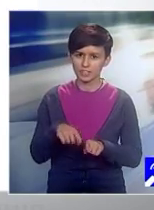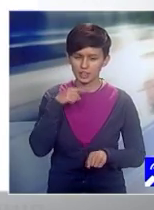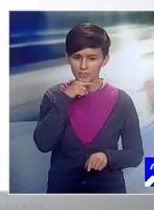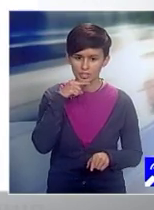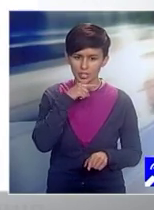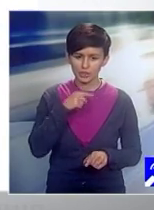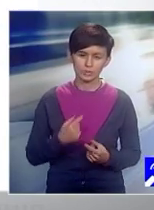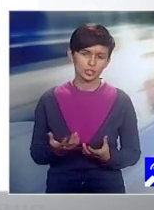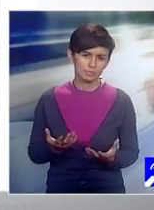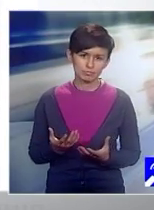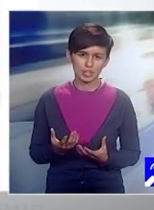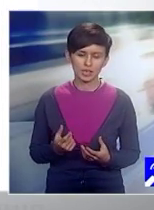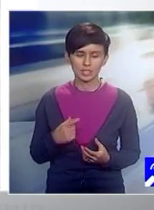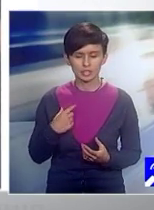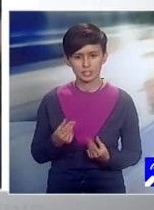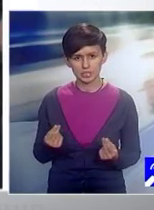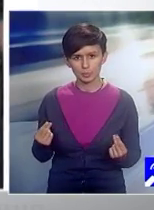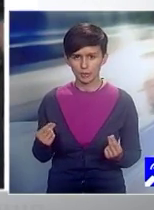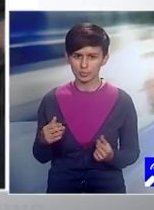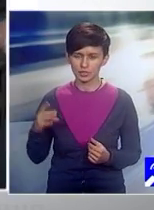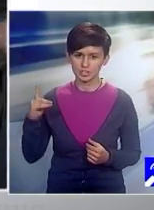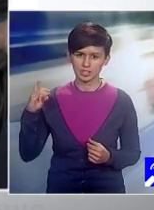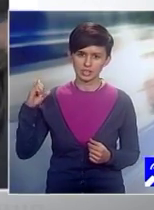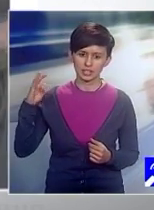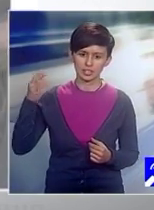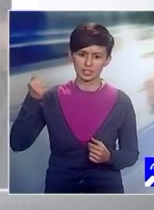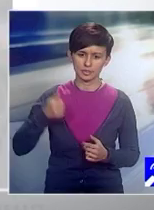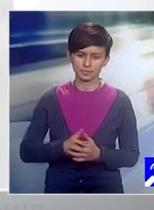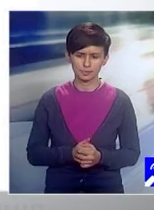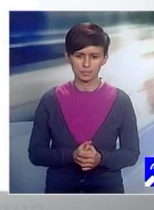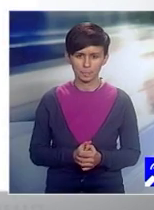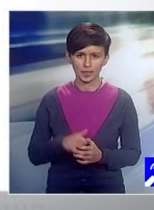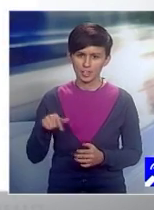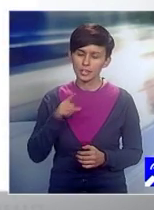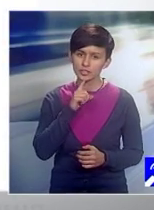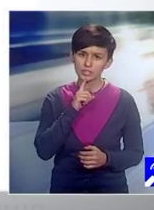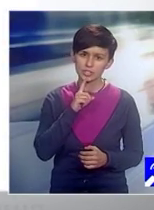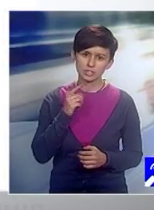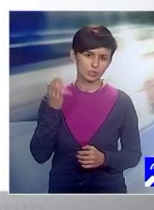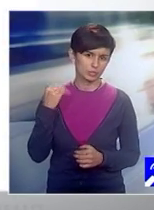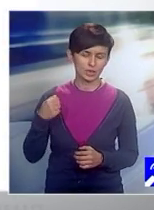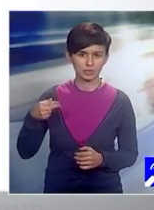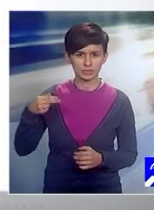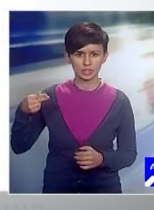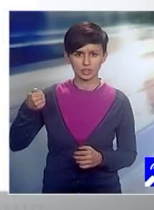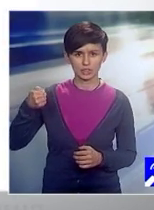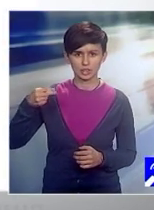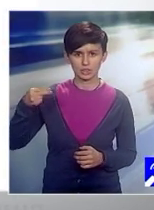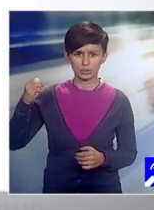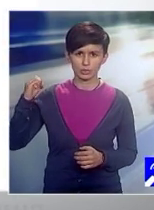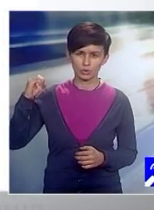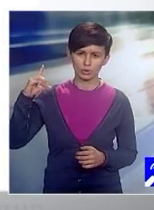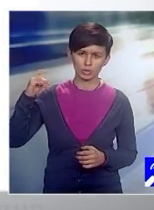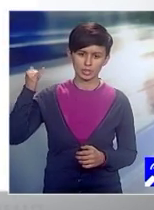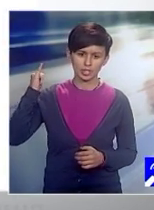de ucraineni, față de haholii. De altfel și această denumire de haholi a fost cumva, așa cum ne spune istoria, preluată de ei ca